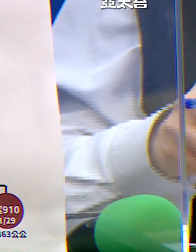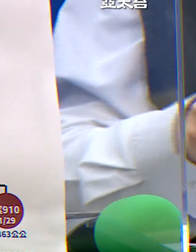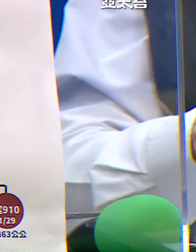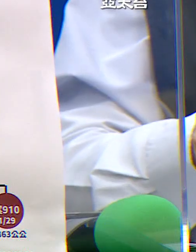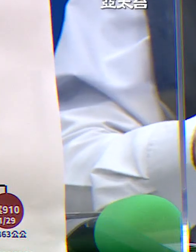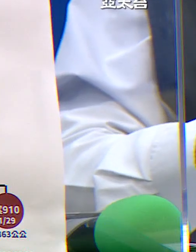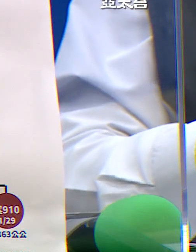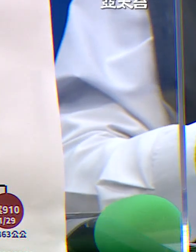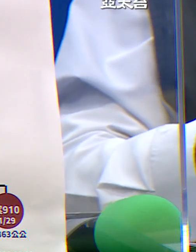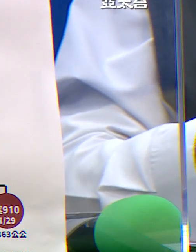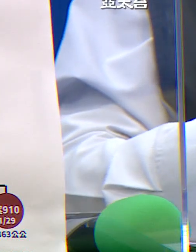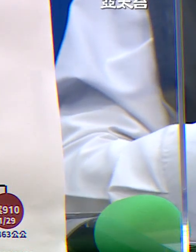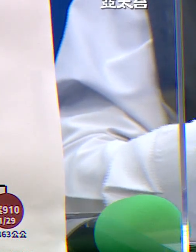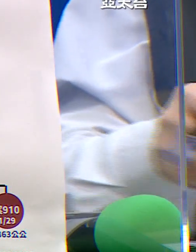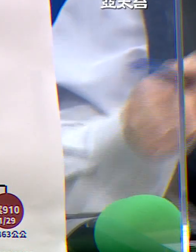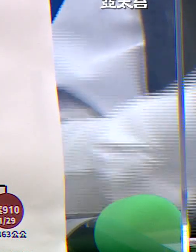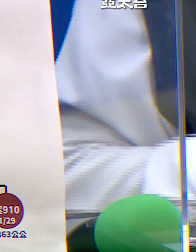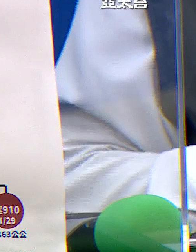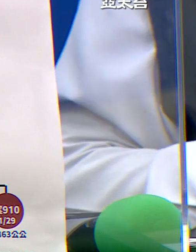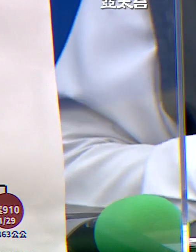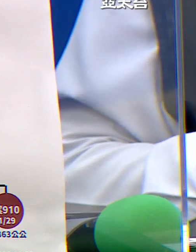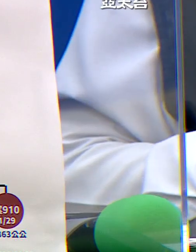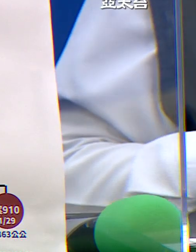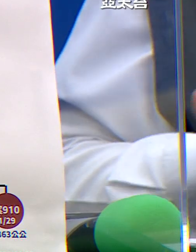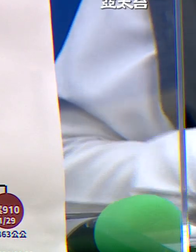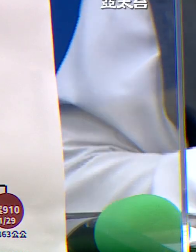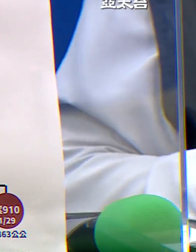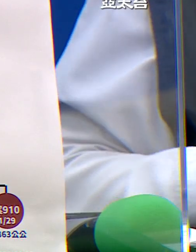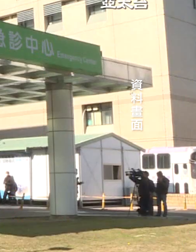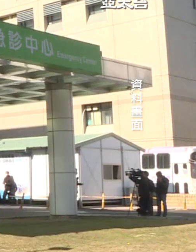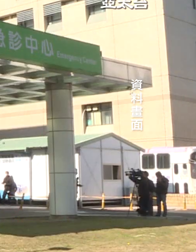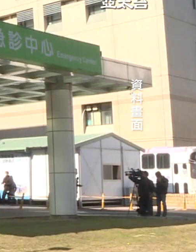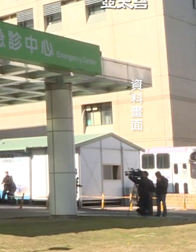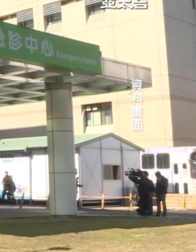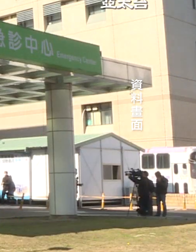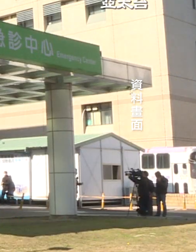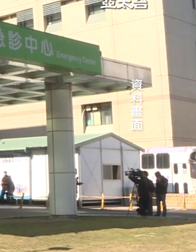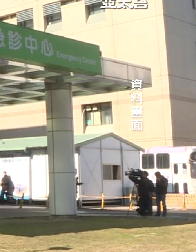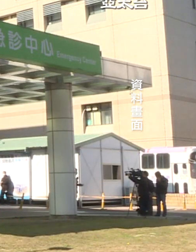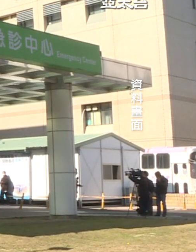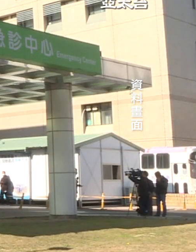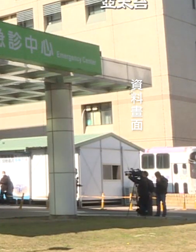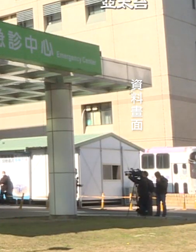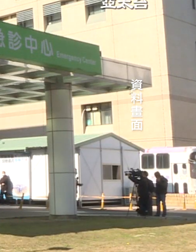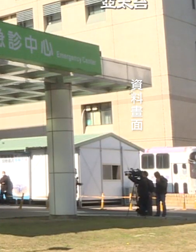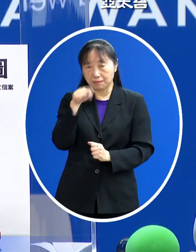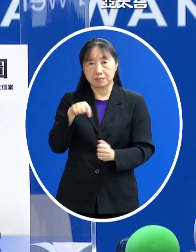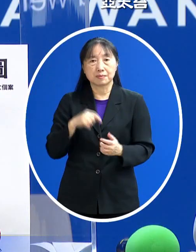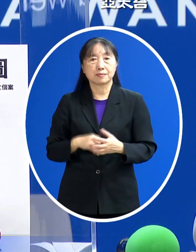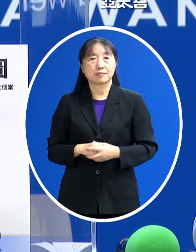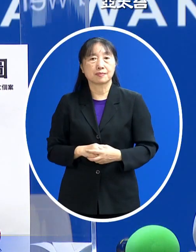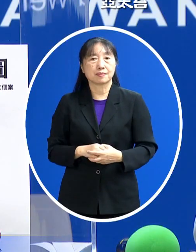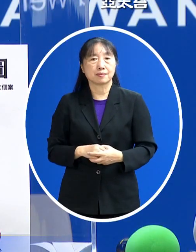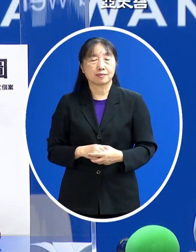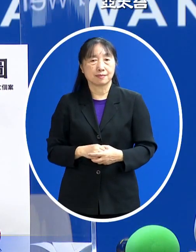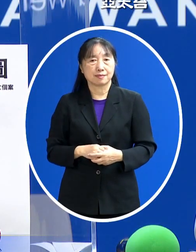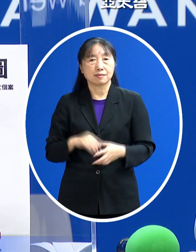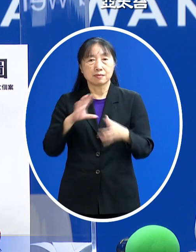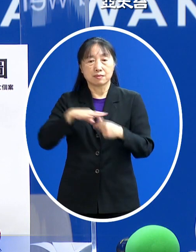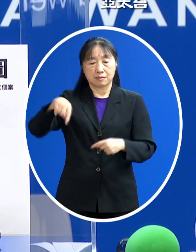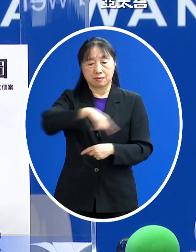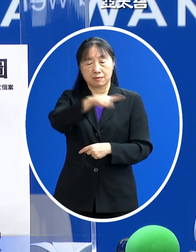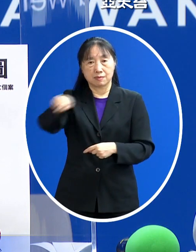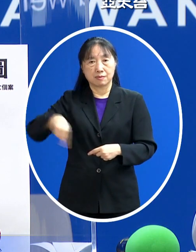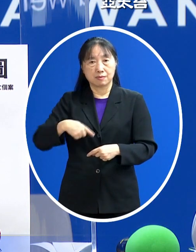离。由于护理师全家都被隔离在医院，因此离世老妇人的后事将由布桃医院协助处理。 因为全家的人